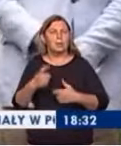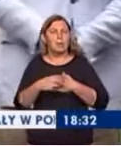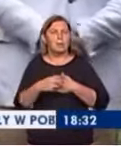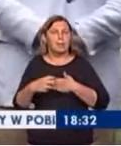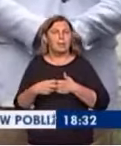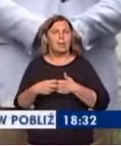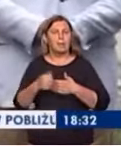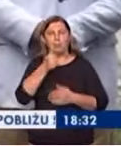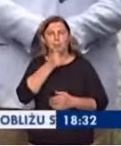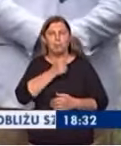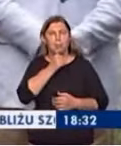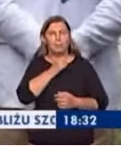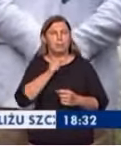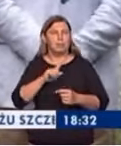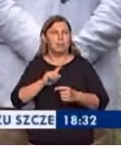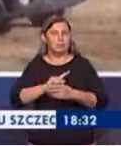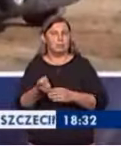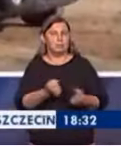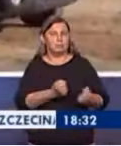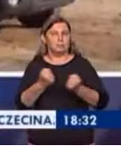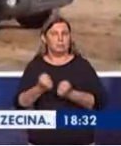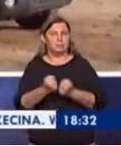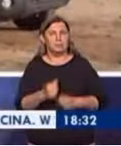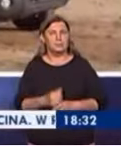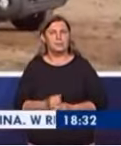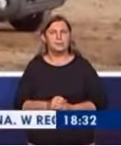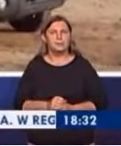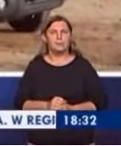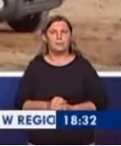są do nas dostarczane w tempie ekspresowym.